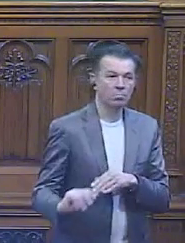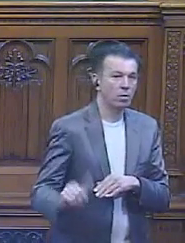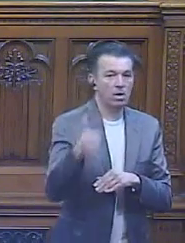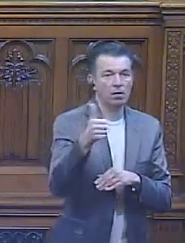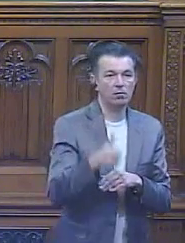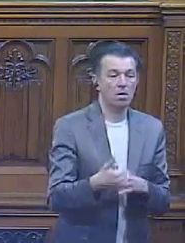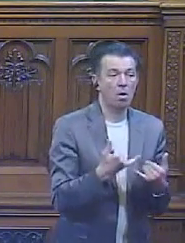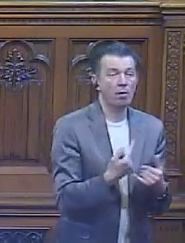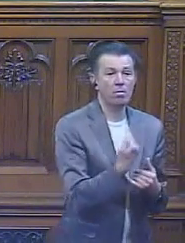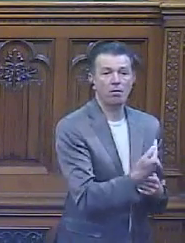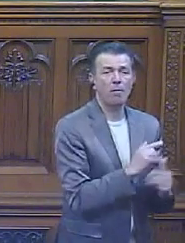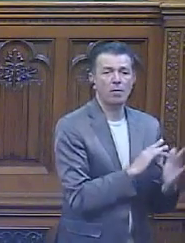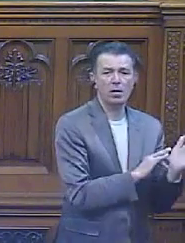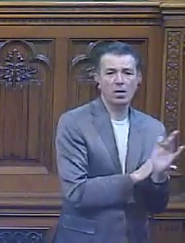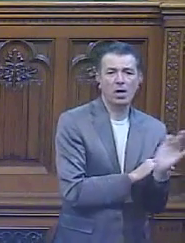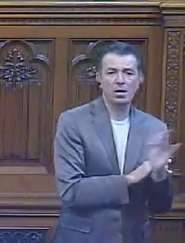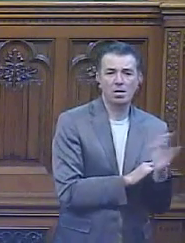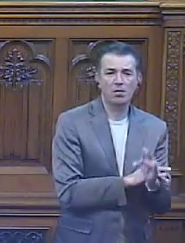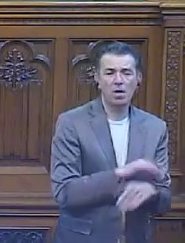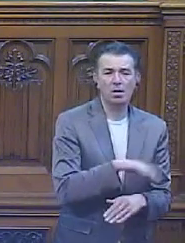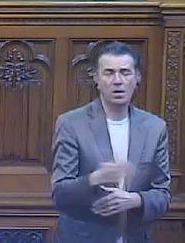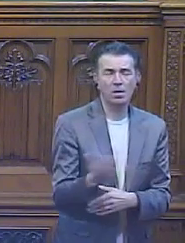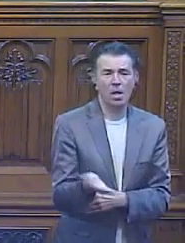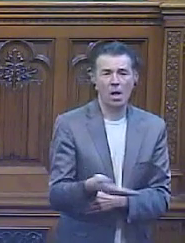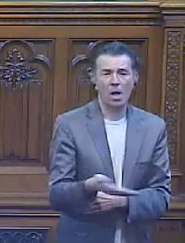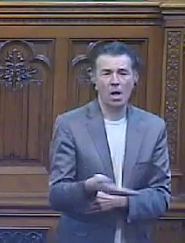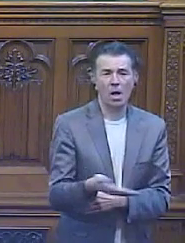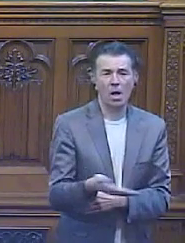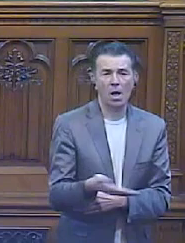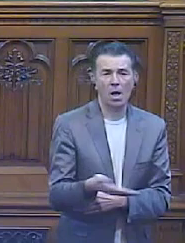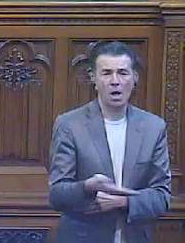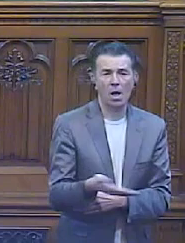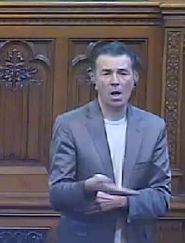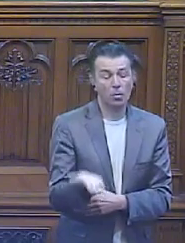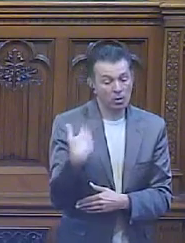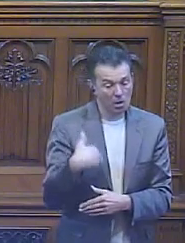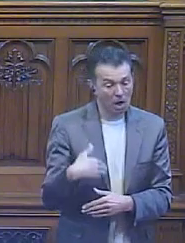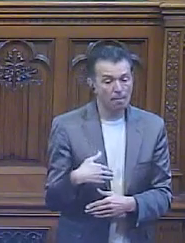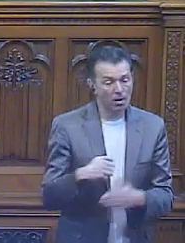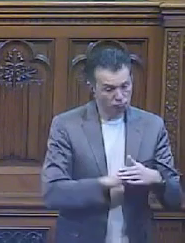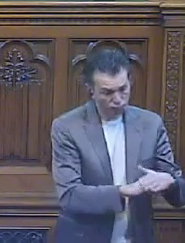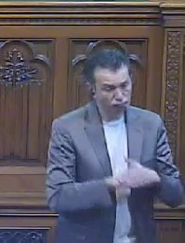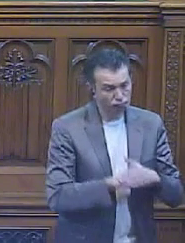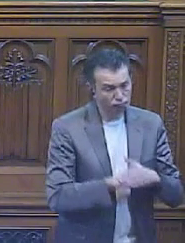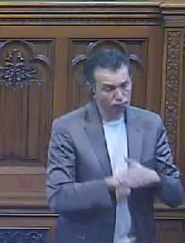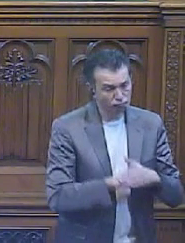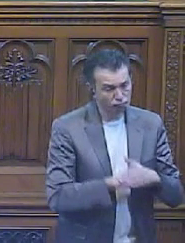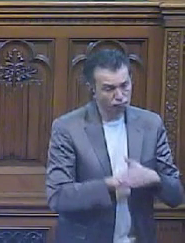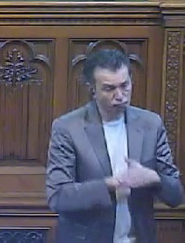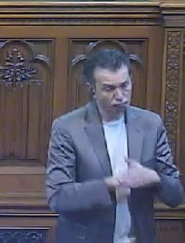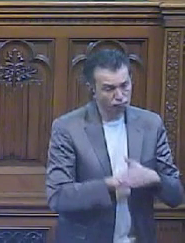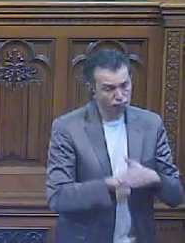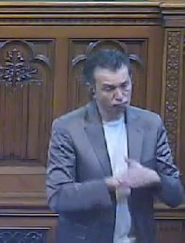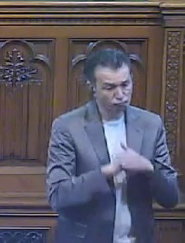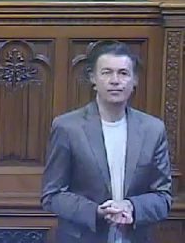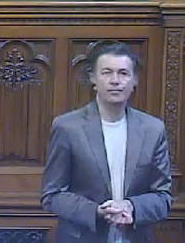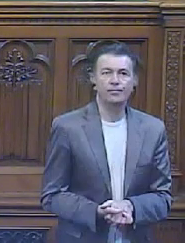Sie Kinderarmut. Hätten Sie damals mitgestimmt, dann würde es auch diesen Kindern besser